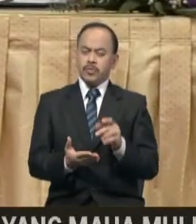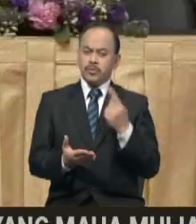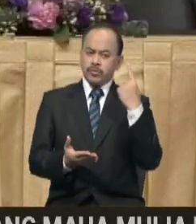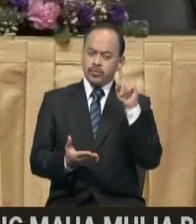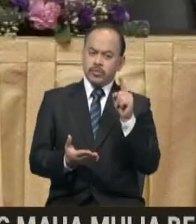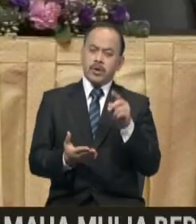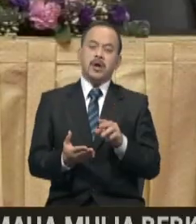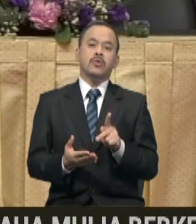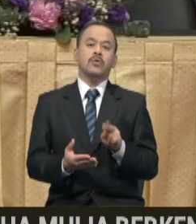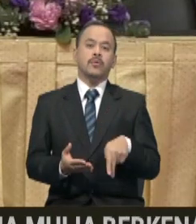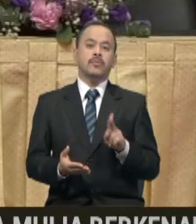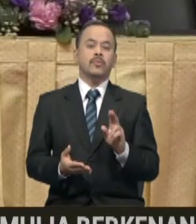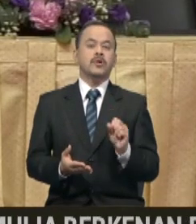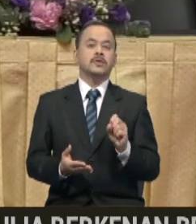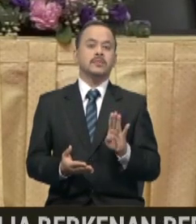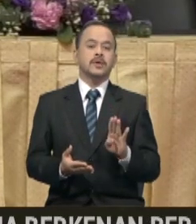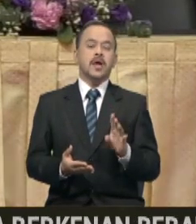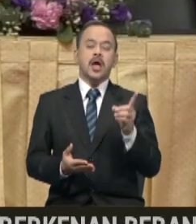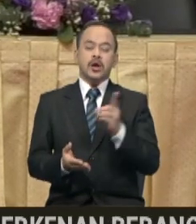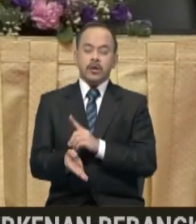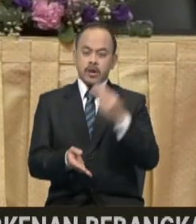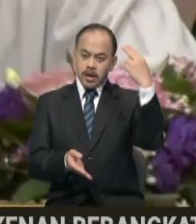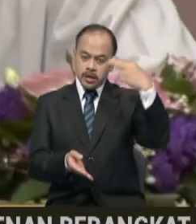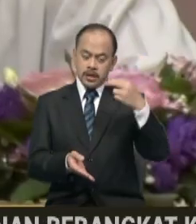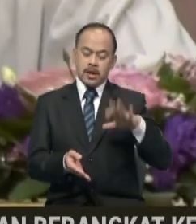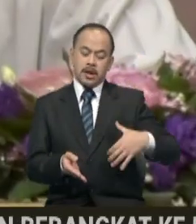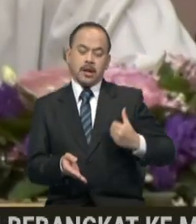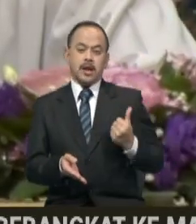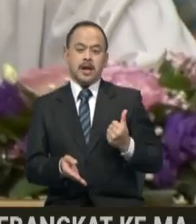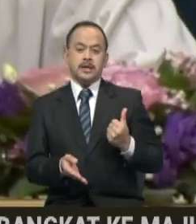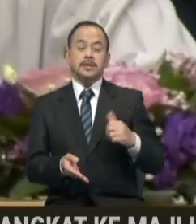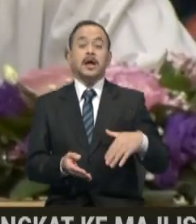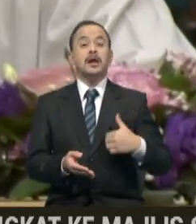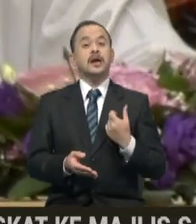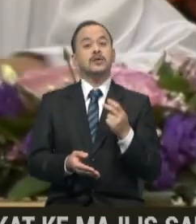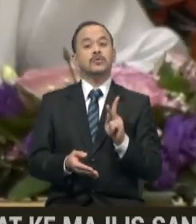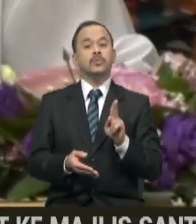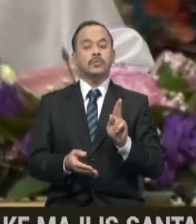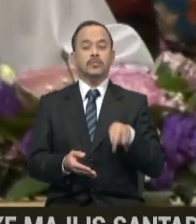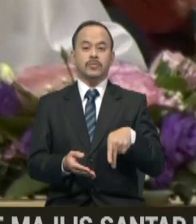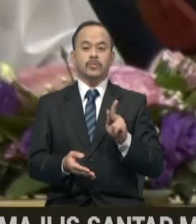SB, Dr. Haji Adnan bin Haji Pasar, Rais Kupu SB.